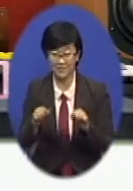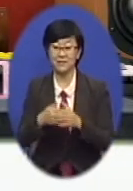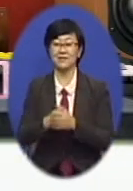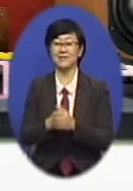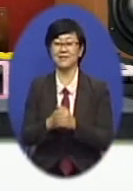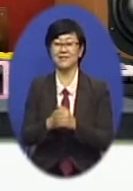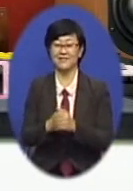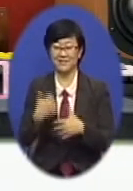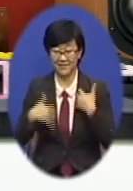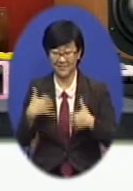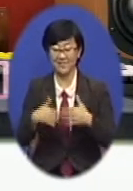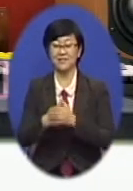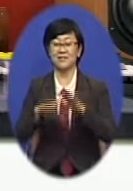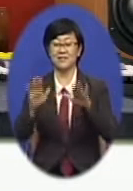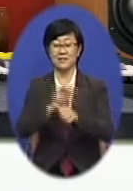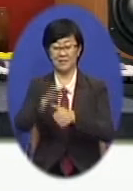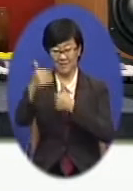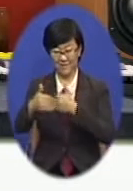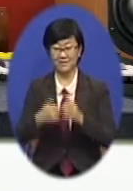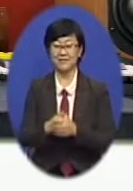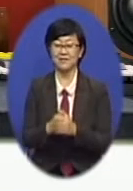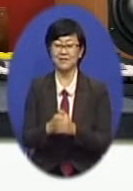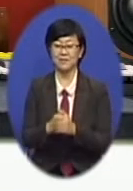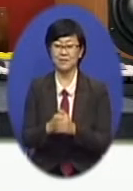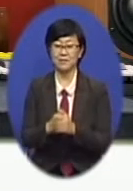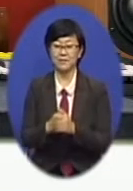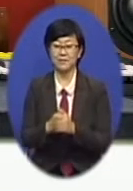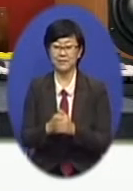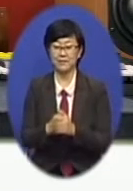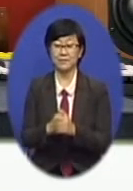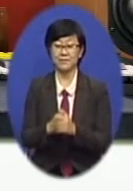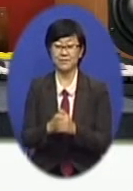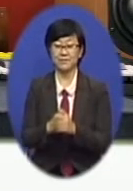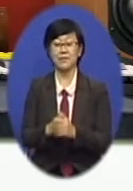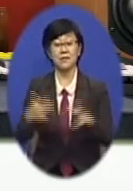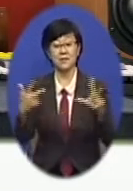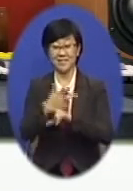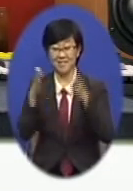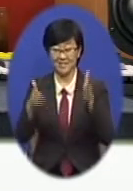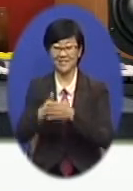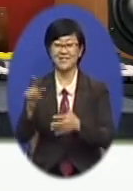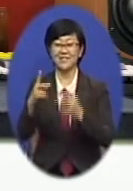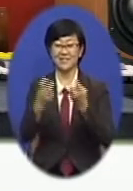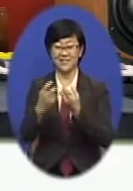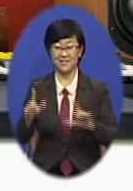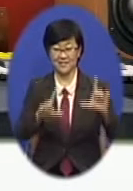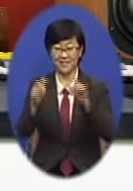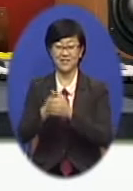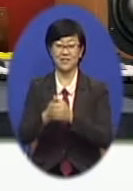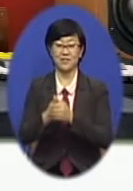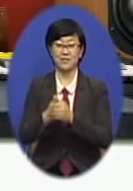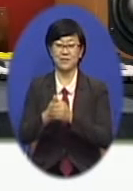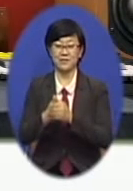선생님 반갑습니다. 오늘 잘 부탁드리고요. 네. 아, 허미영 씨 한 주일 동안 어떻게 지내셨어요? 네, 저도 가족과